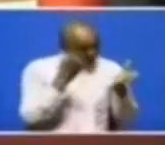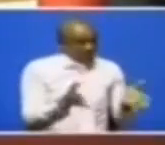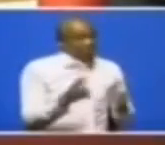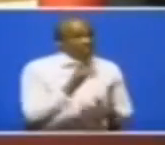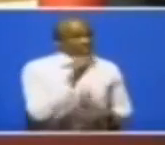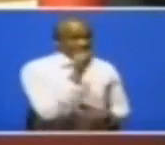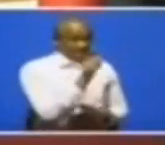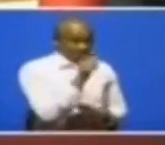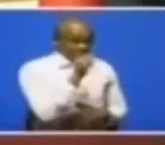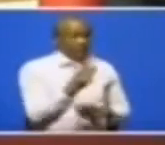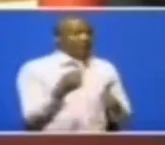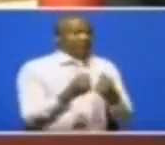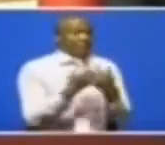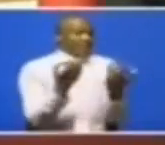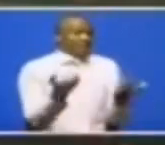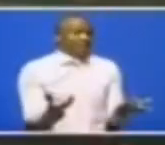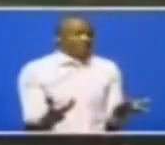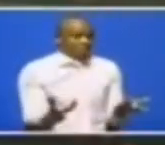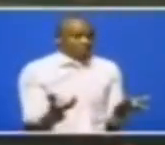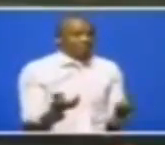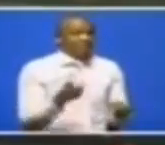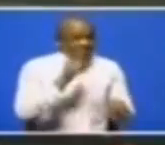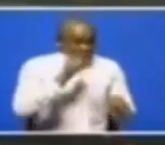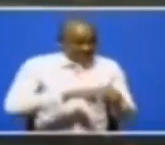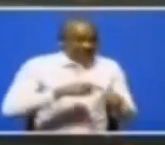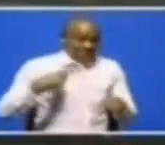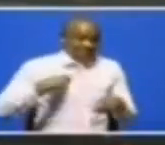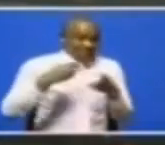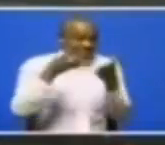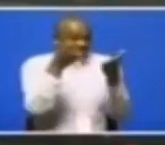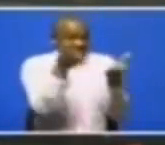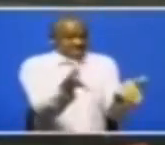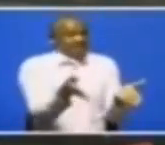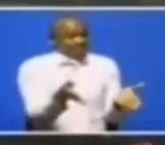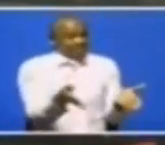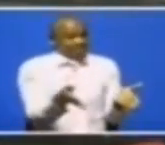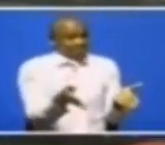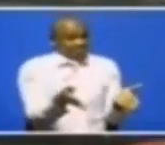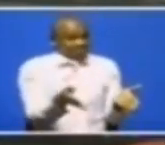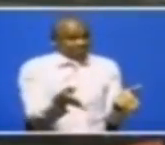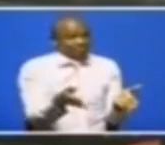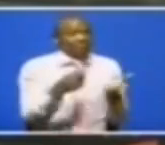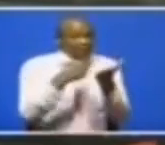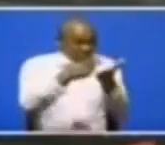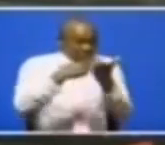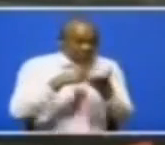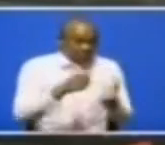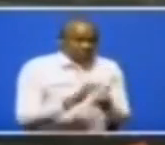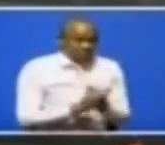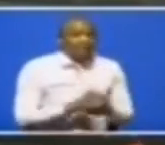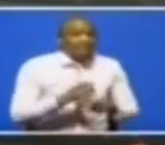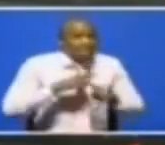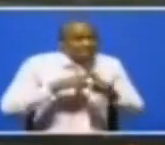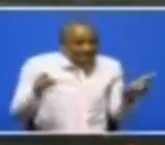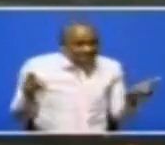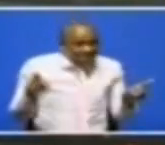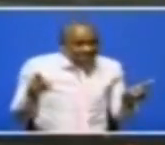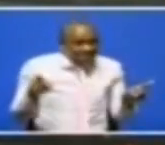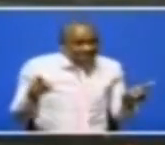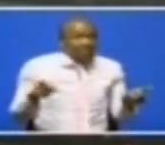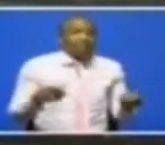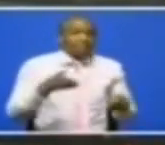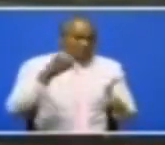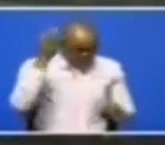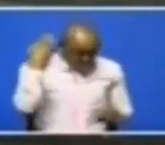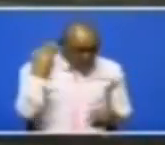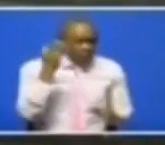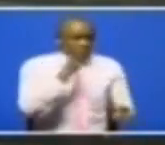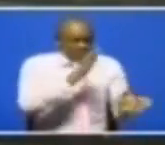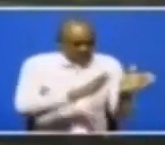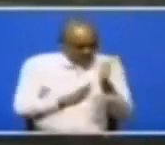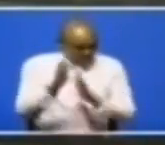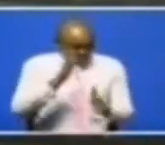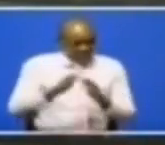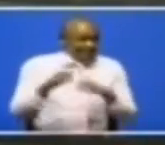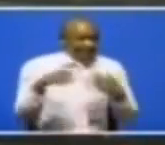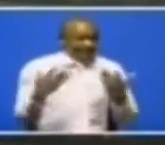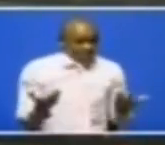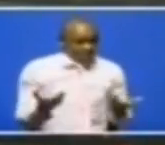hiyo ilitokea baada ya mimi kuwepo katika mdahalo. Lakini ambavyo ilikuwa imepangwa